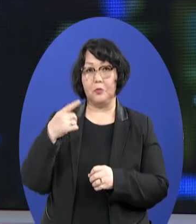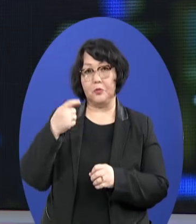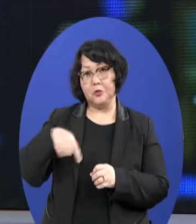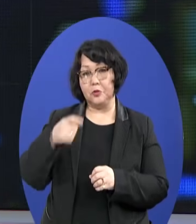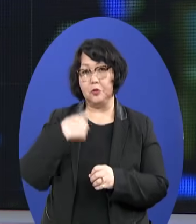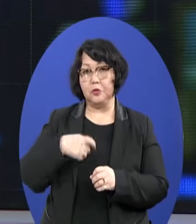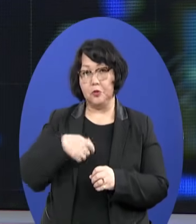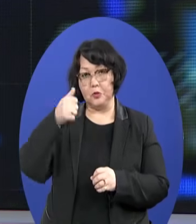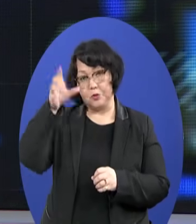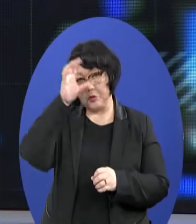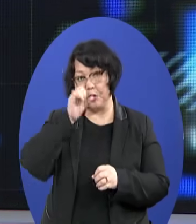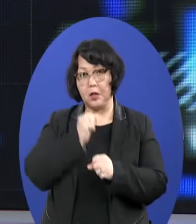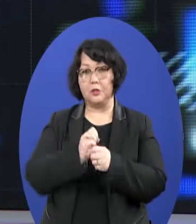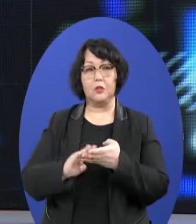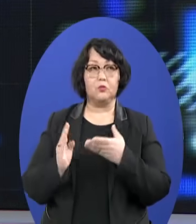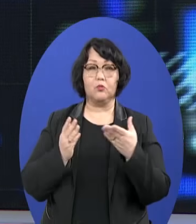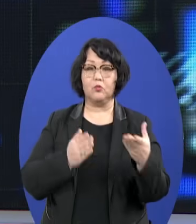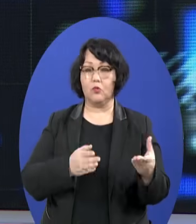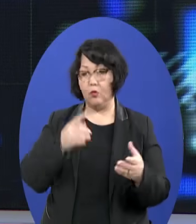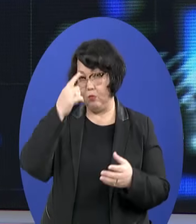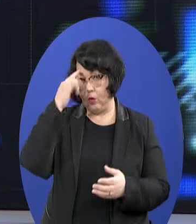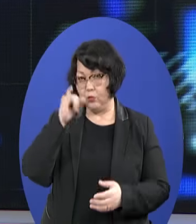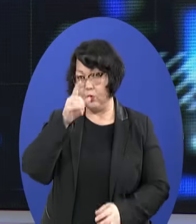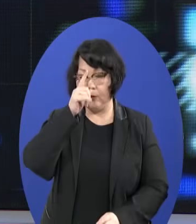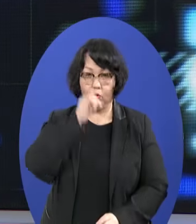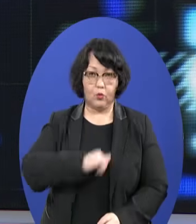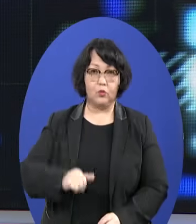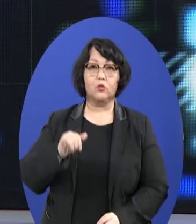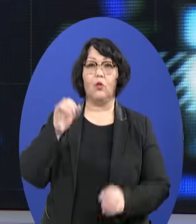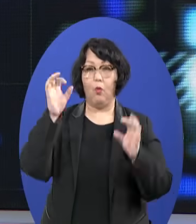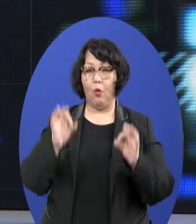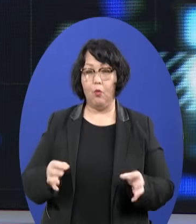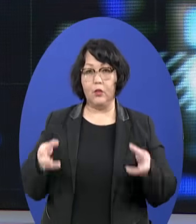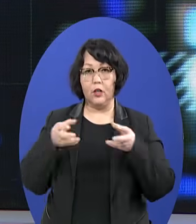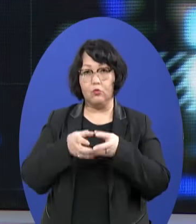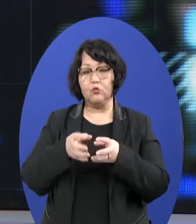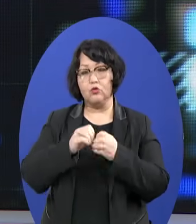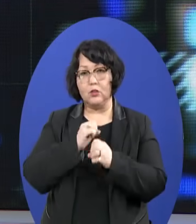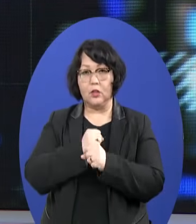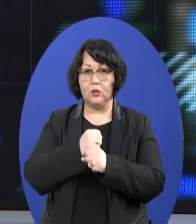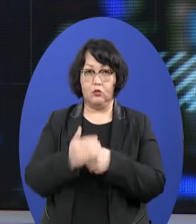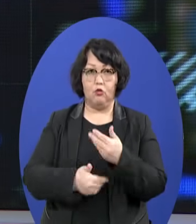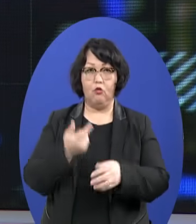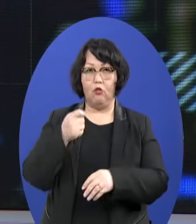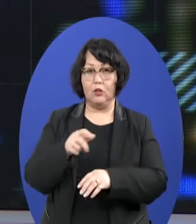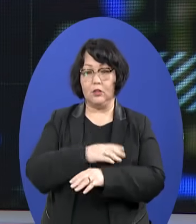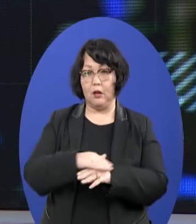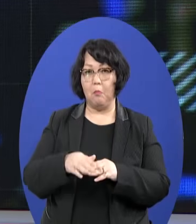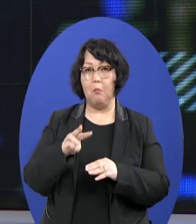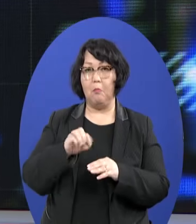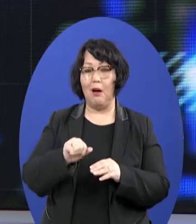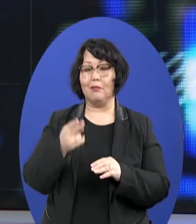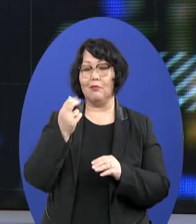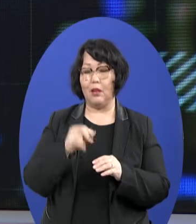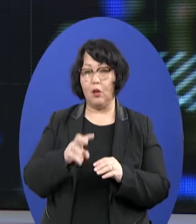танилцууллаа. Богдхан төмөрсөмийн төсөл нь Монгол Улсын хувь нийлүүлсэн Улаанбаатар төмөрсөм нийгэмлэгийн гол замаас Мандал өртөөнөөс салаалan Богдхан уулын